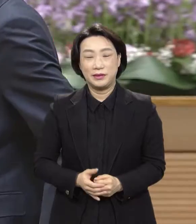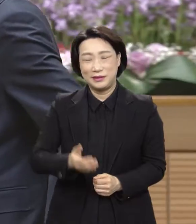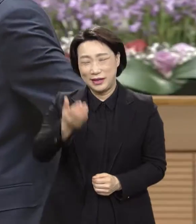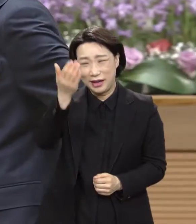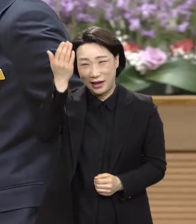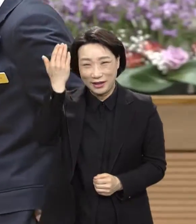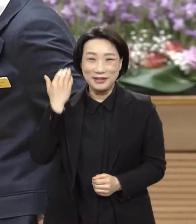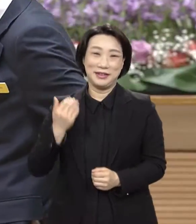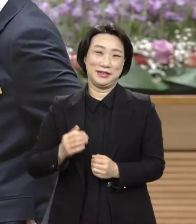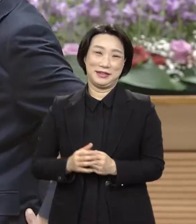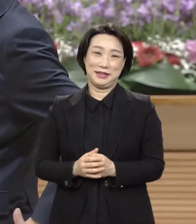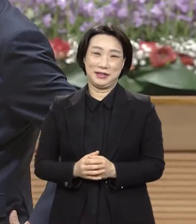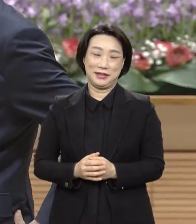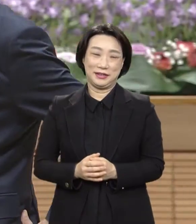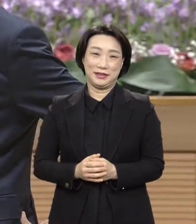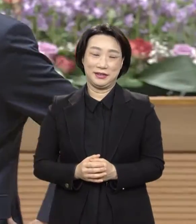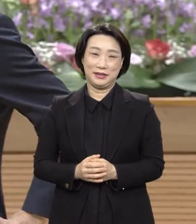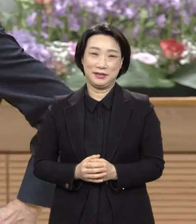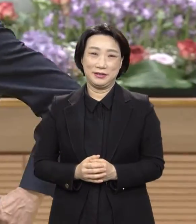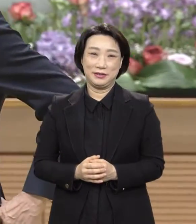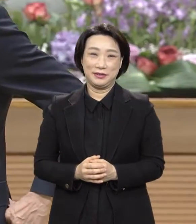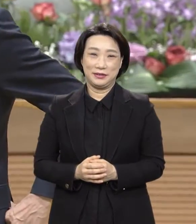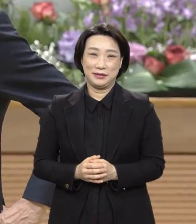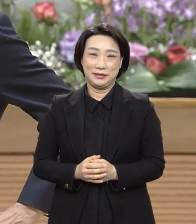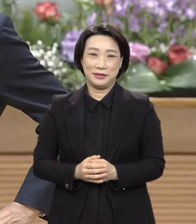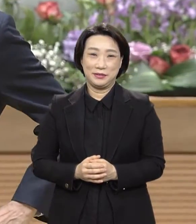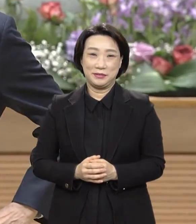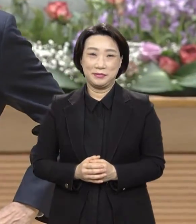옛날에 과거에는